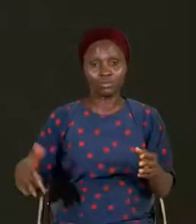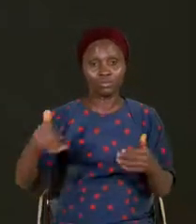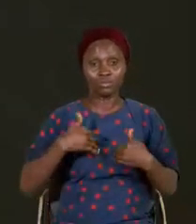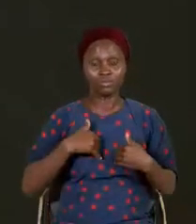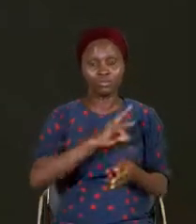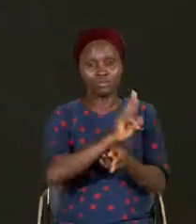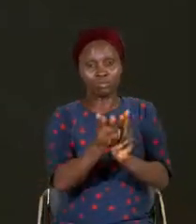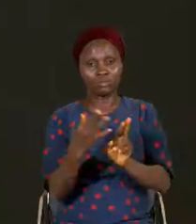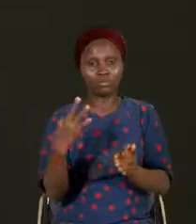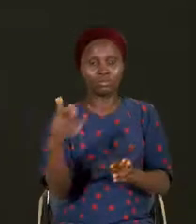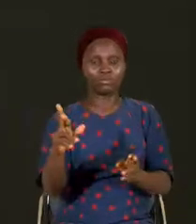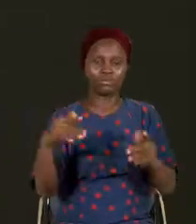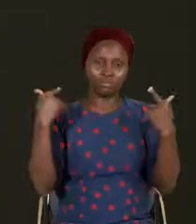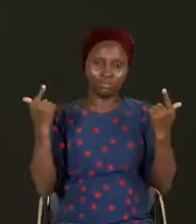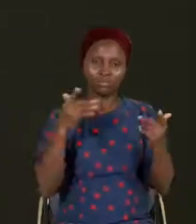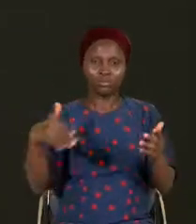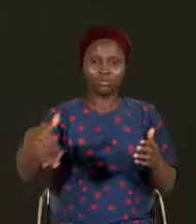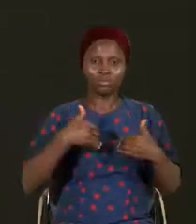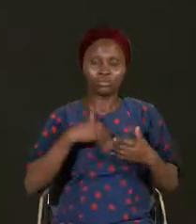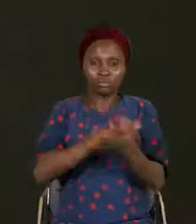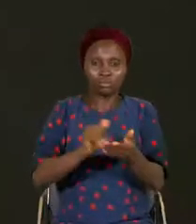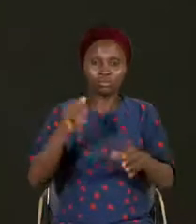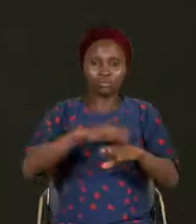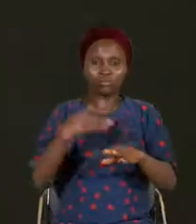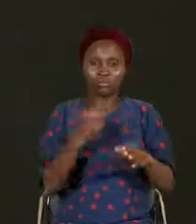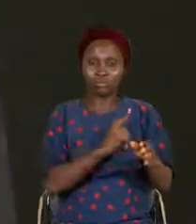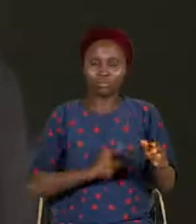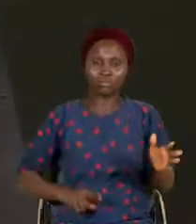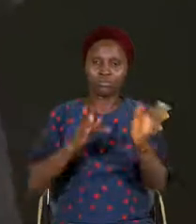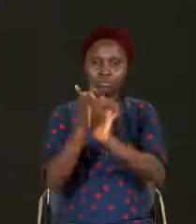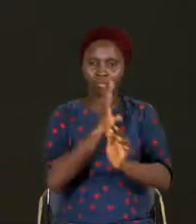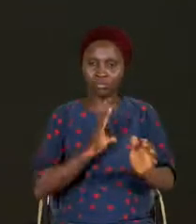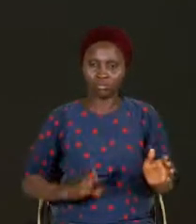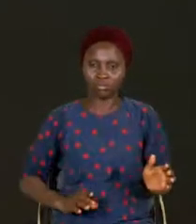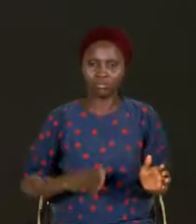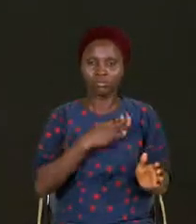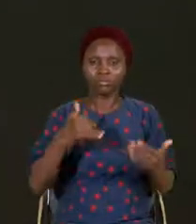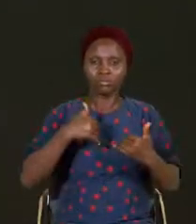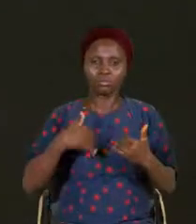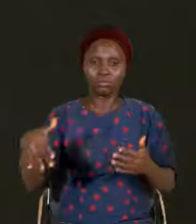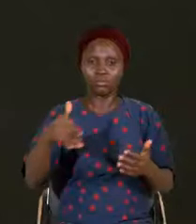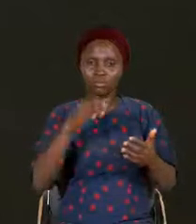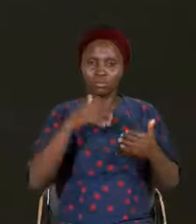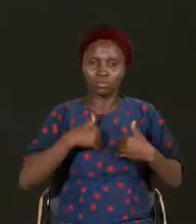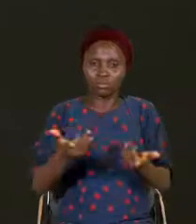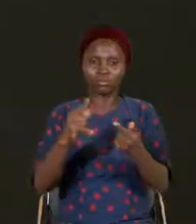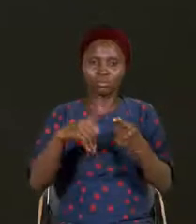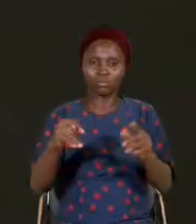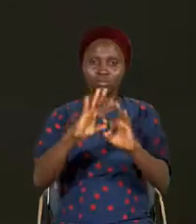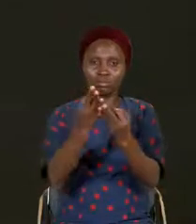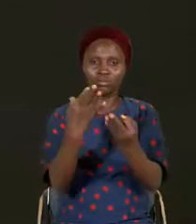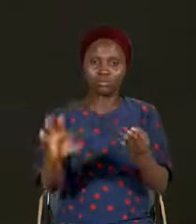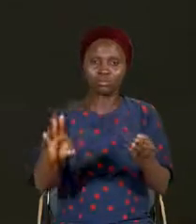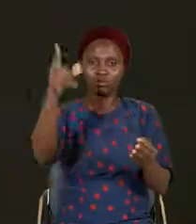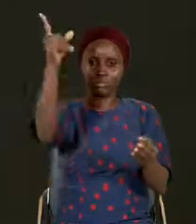Christ. Et ils se sont repentis de leurs péchés et ils ont cru au Seigneur Jésus-Christ et ils font maintenant partie de la famille de